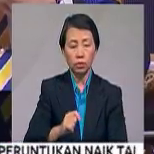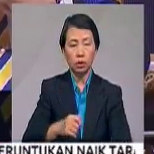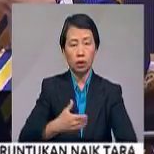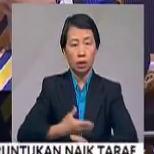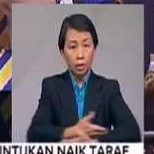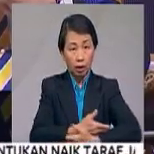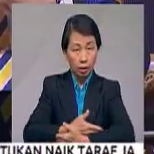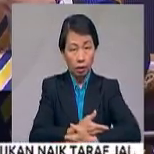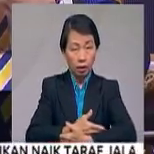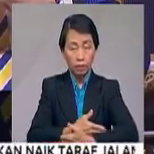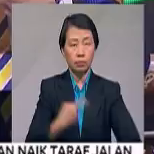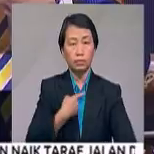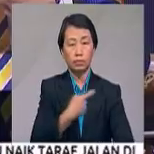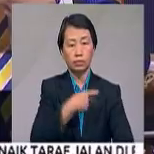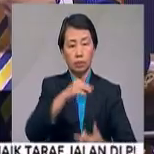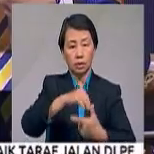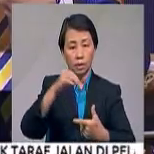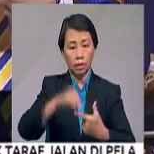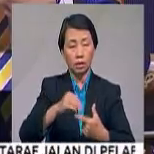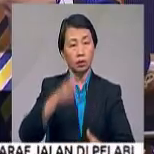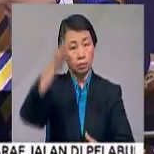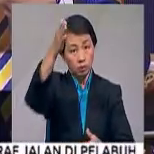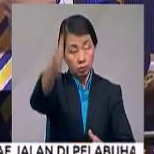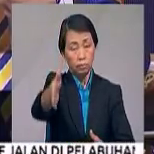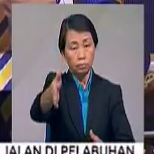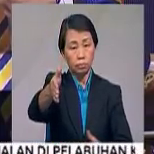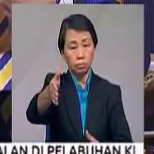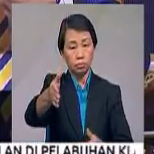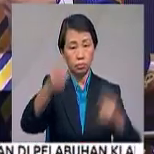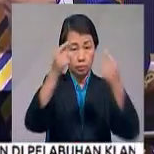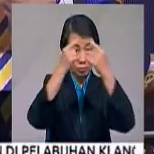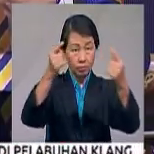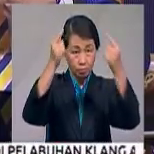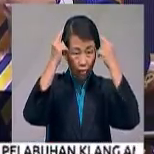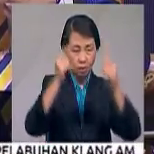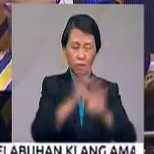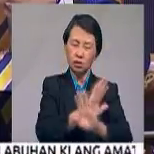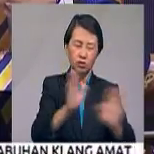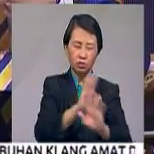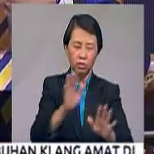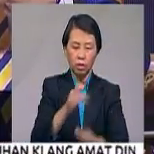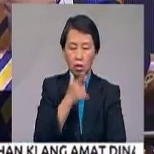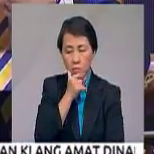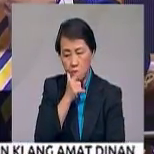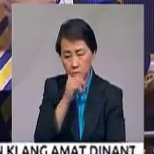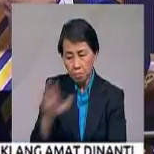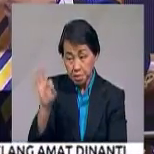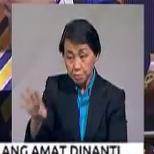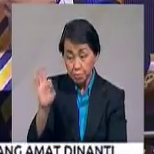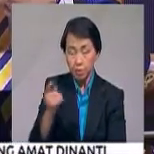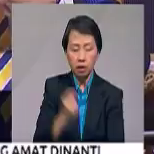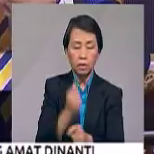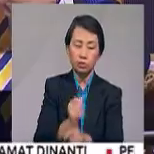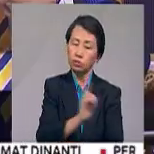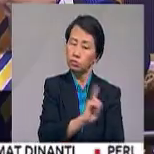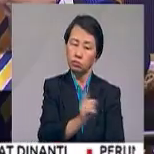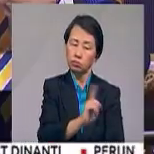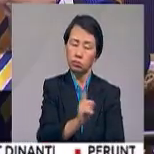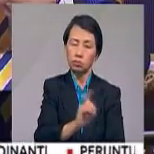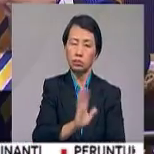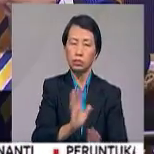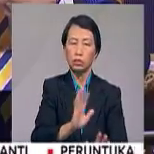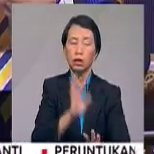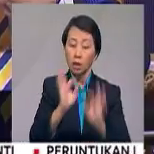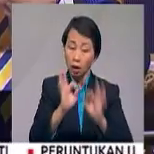anak-anak kita ataupun bakal-bakal graduan jangan terlalu memilih apabila